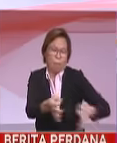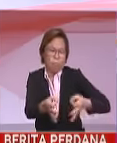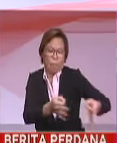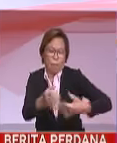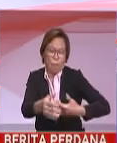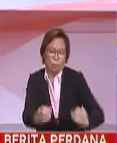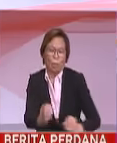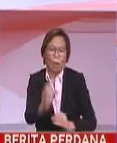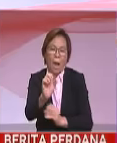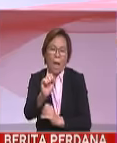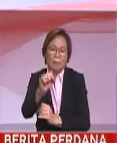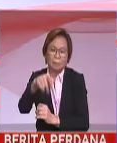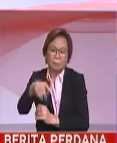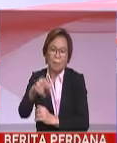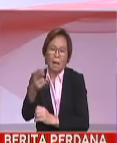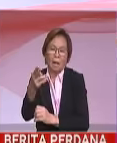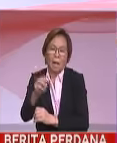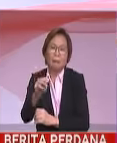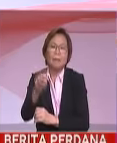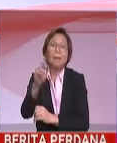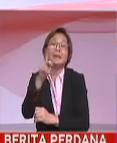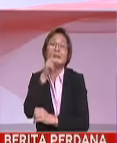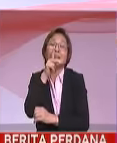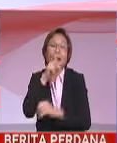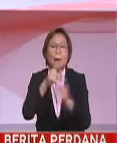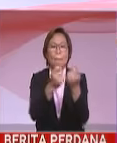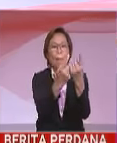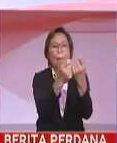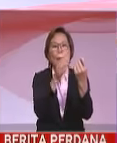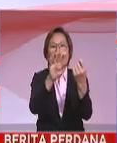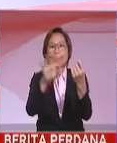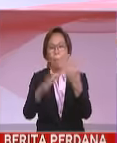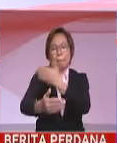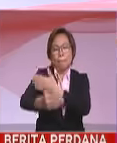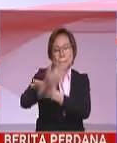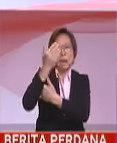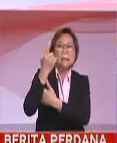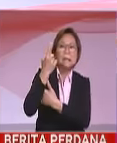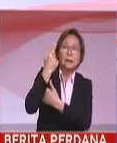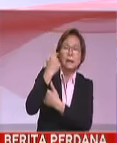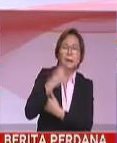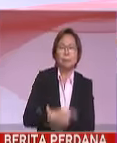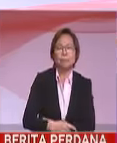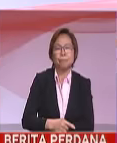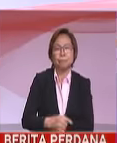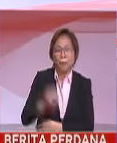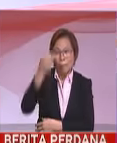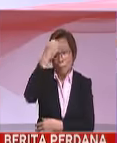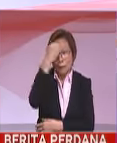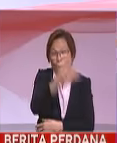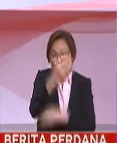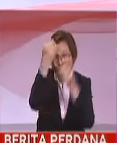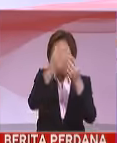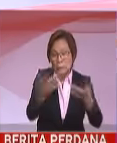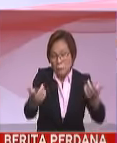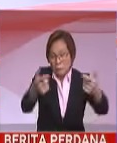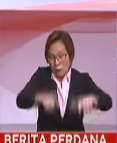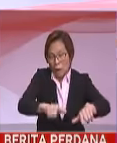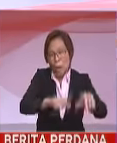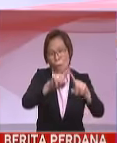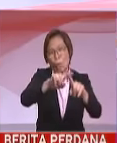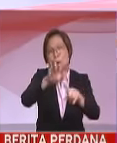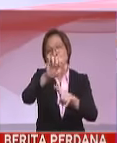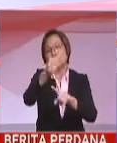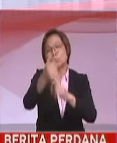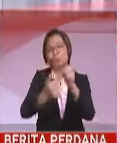keterangan di pejabat SPRM Alustar kira-kira pukul 11.45 pagi tadi. Sumber memaklumkan kejadian berlaku pada